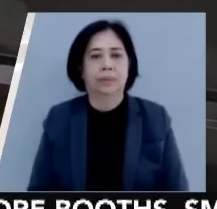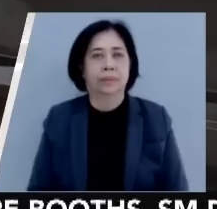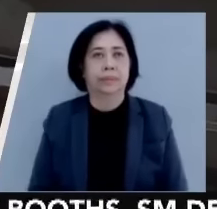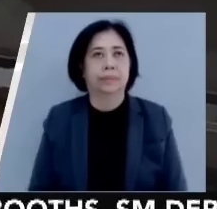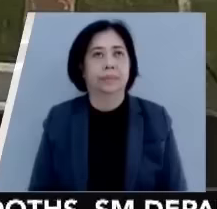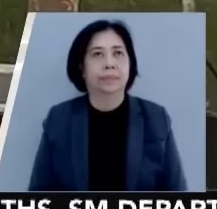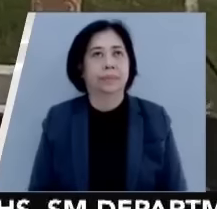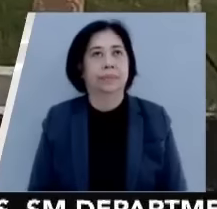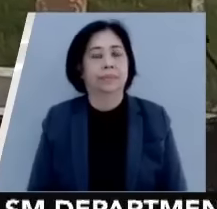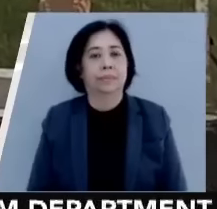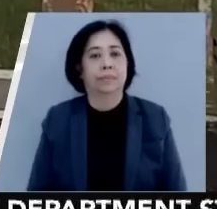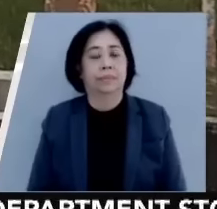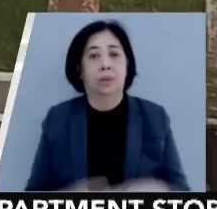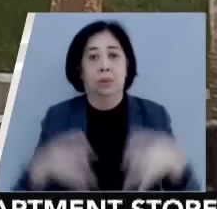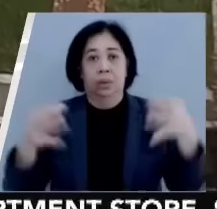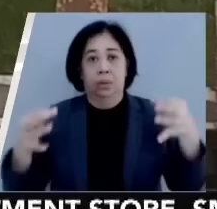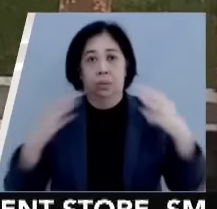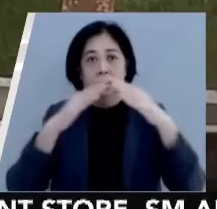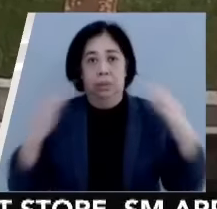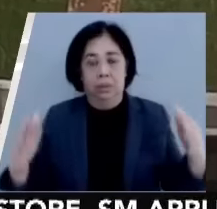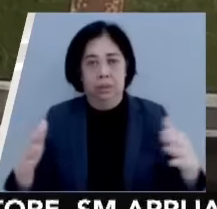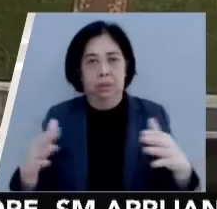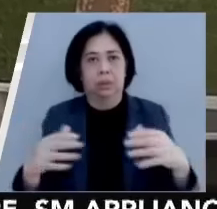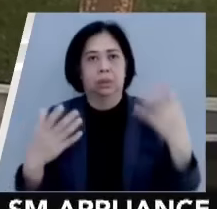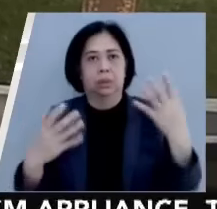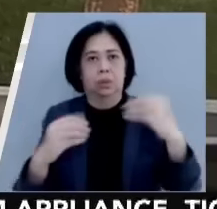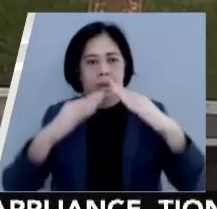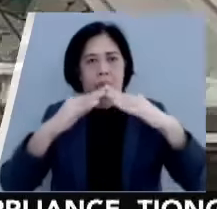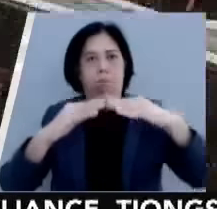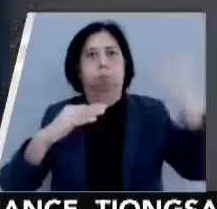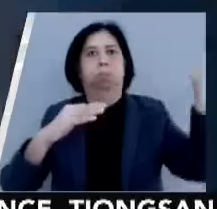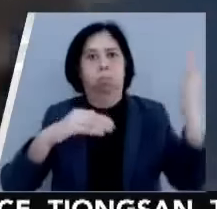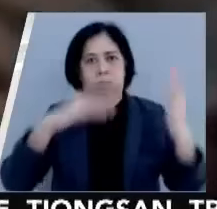Ang covered court na ito tuluyan ang nawalan ng bubong.